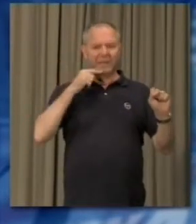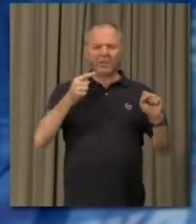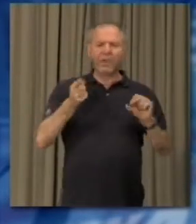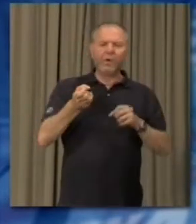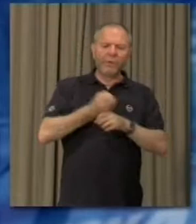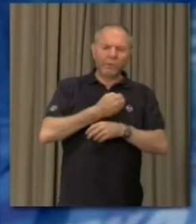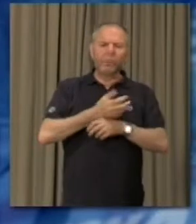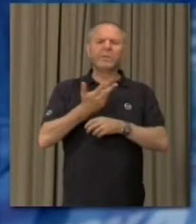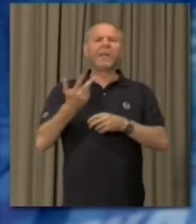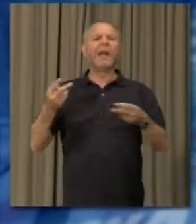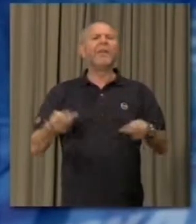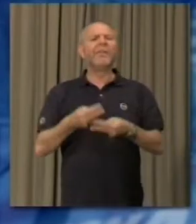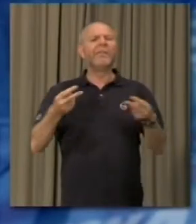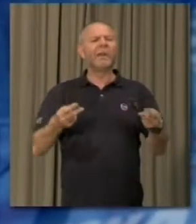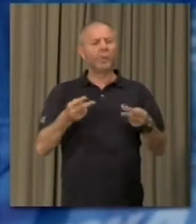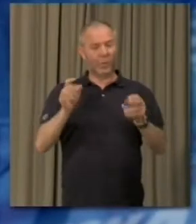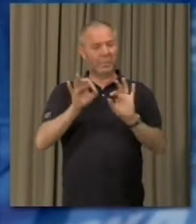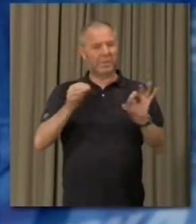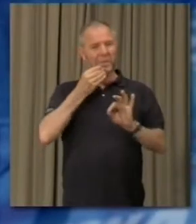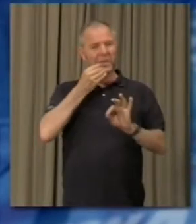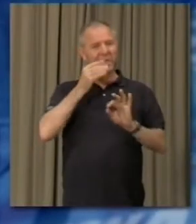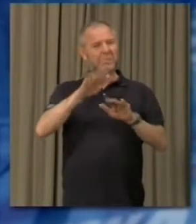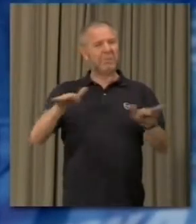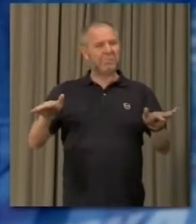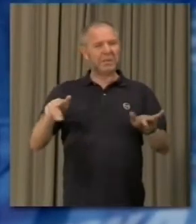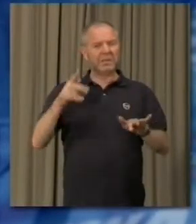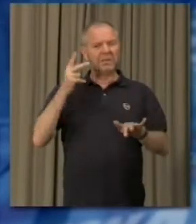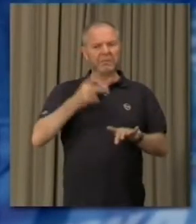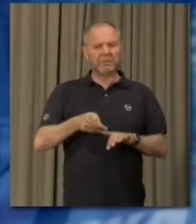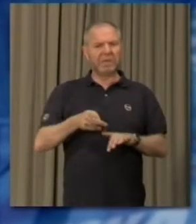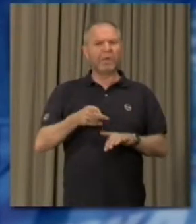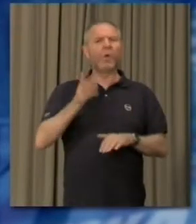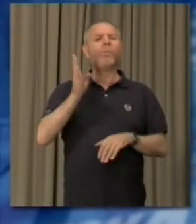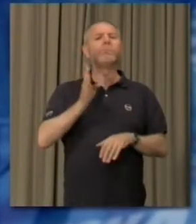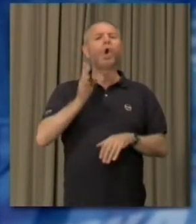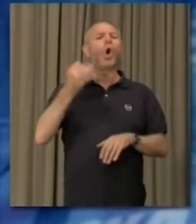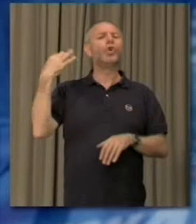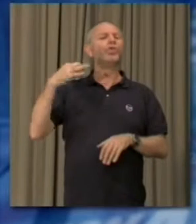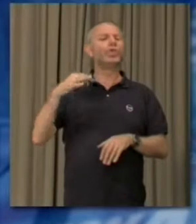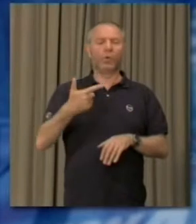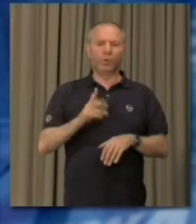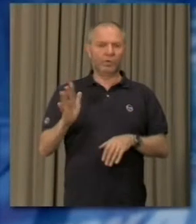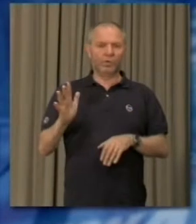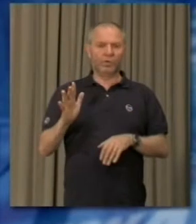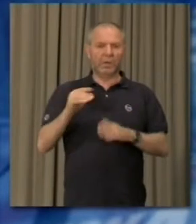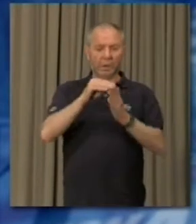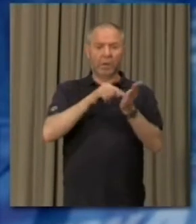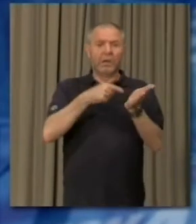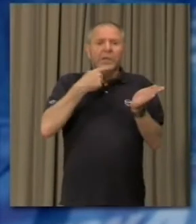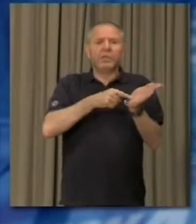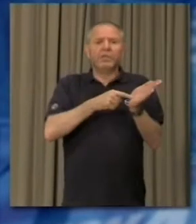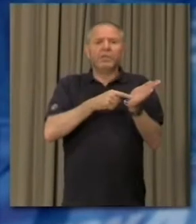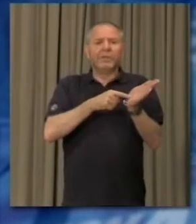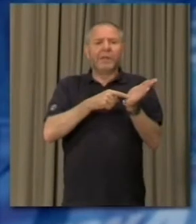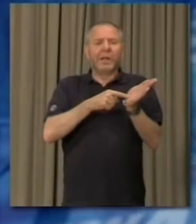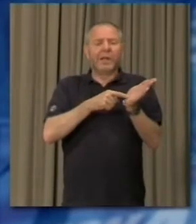verdura che venivano utilizzate per preparare i pasti dei bambini e dei ragazzi non erano biologiche di prima scelta, come indicato sul menù fornito dalla stessa